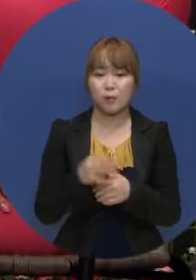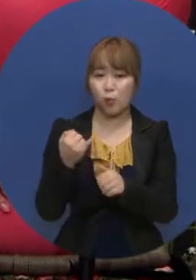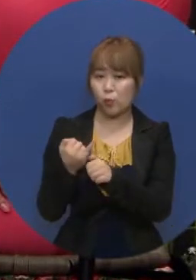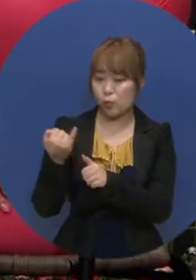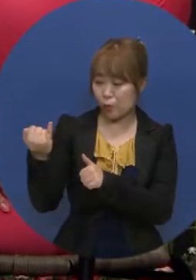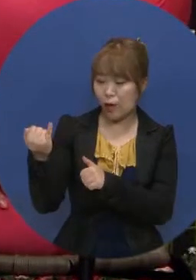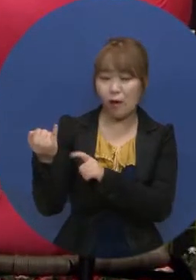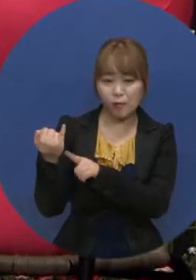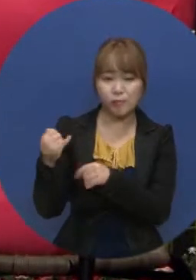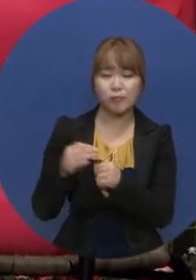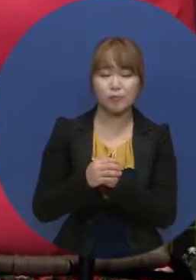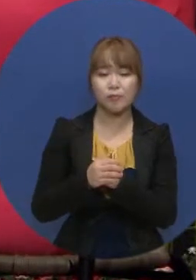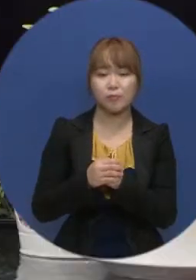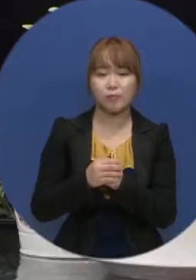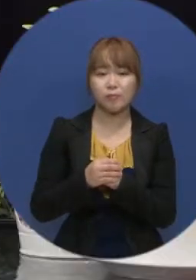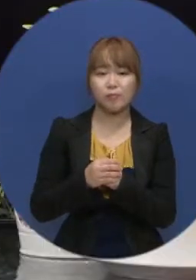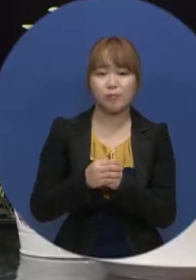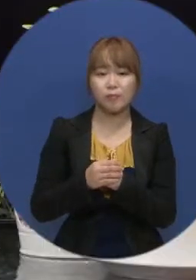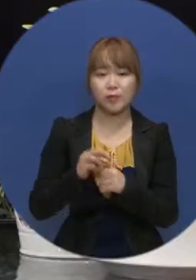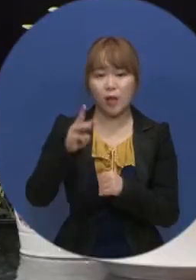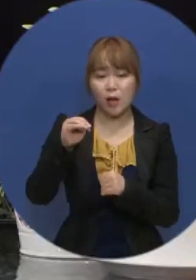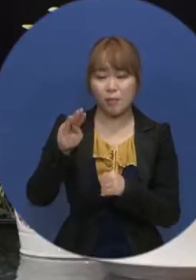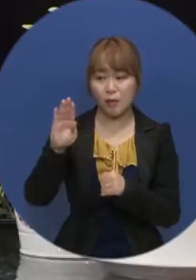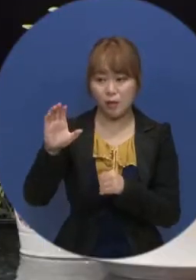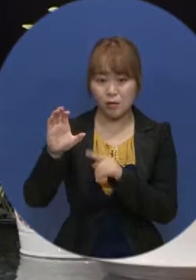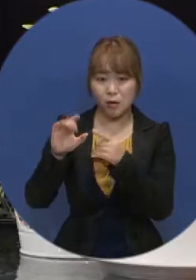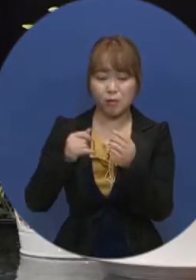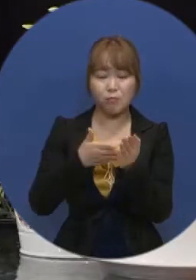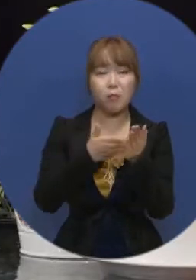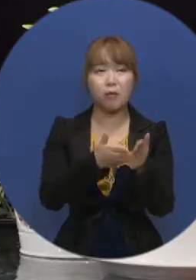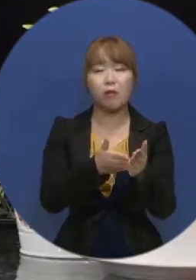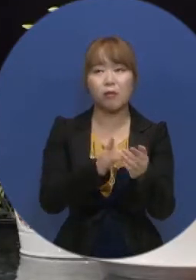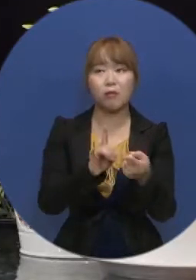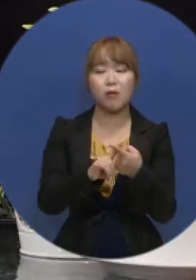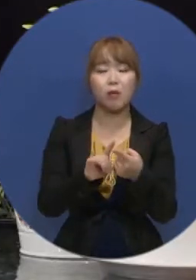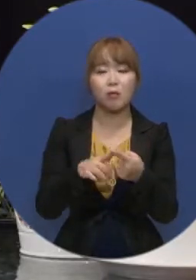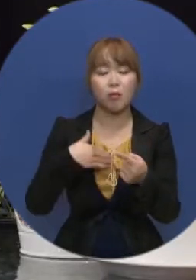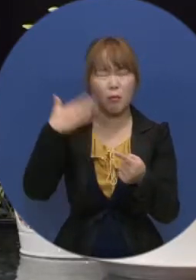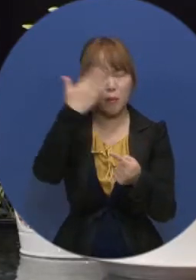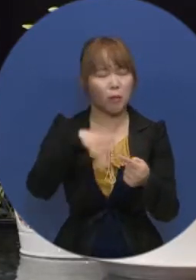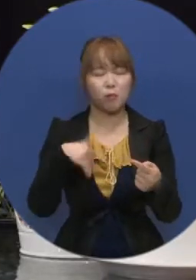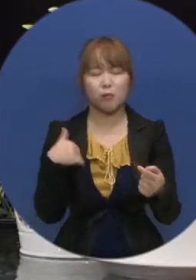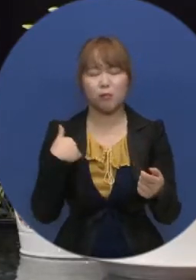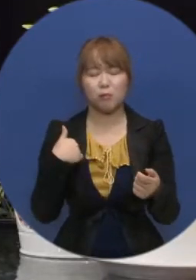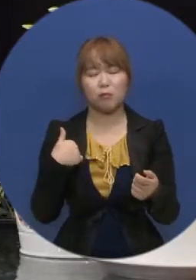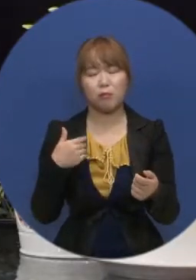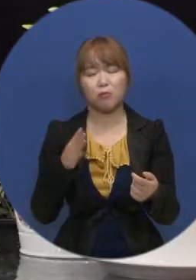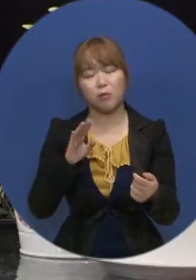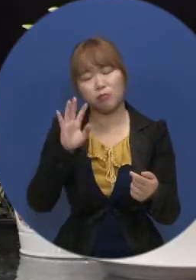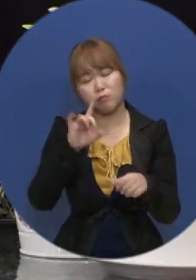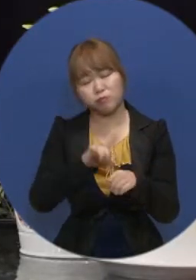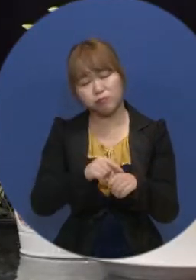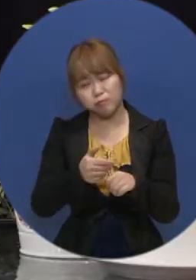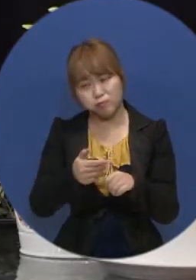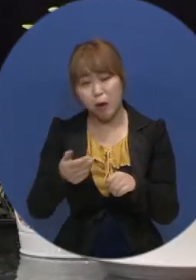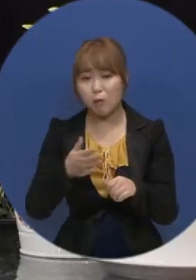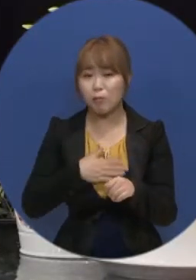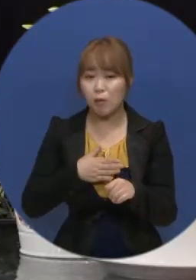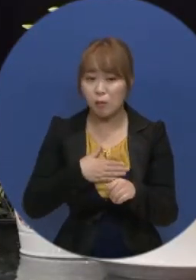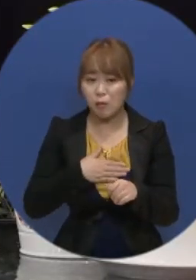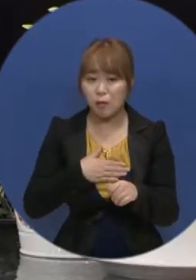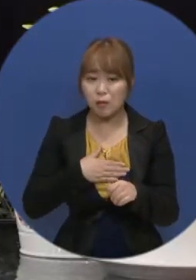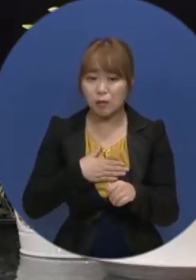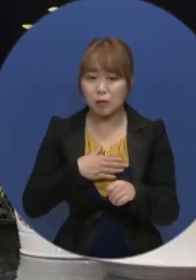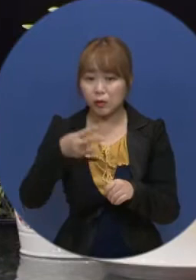집사람이 그 응모하는 것도 몰랐어요. 네네. MBC에다. 근데 언젠가 저들로